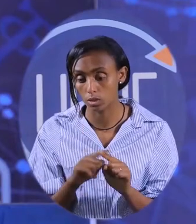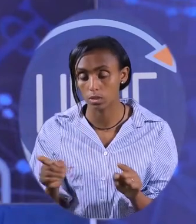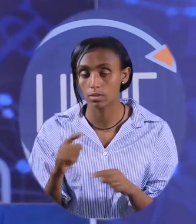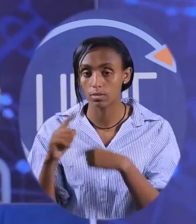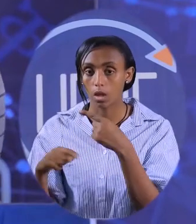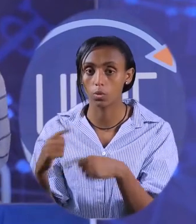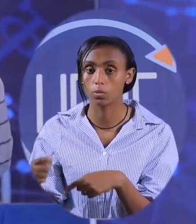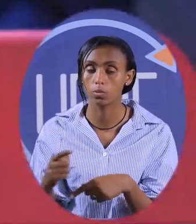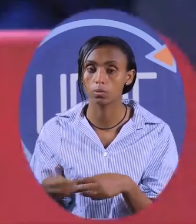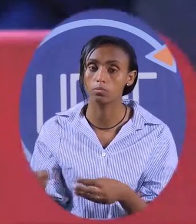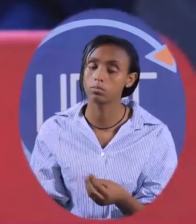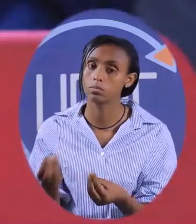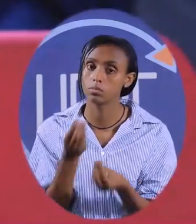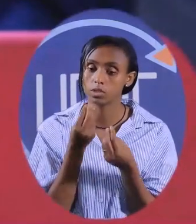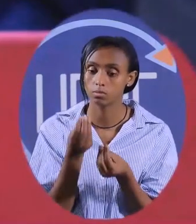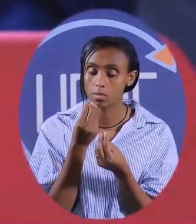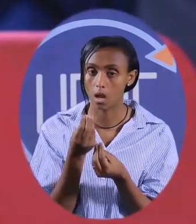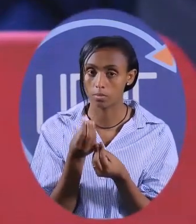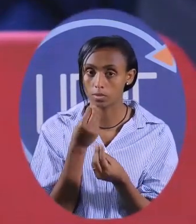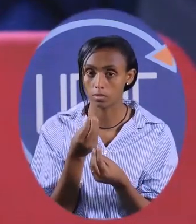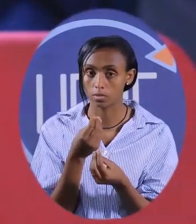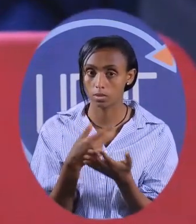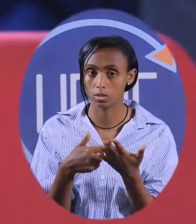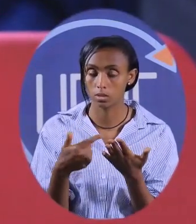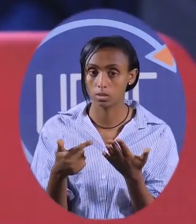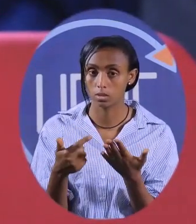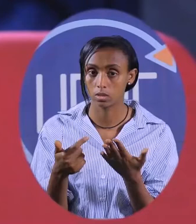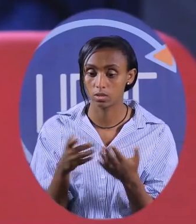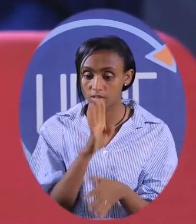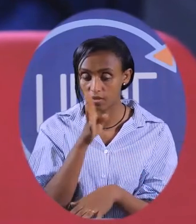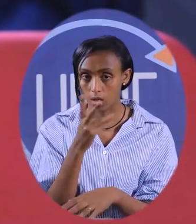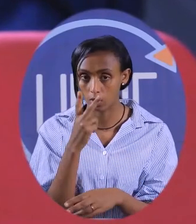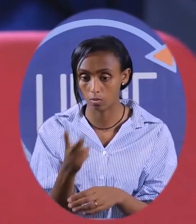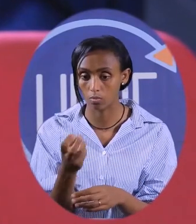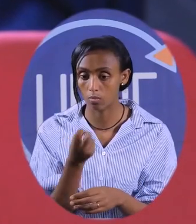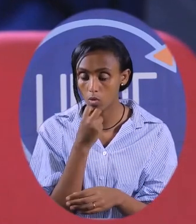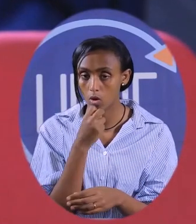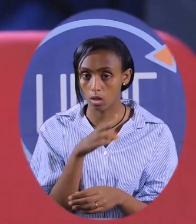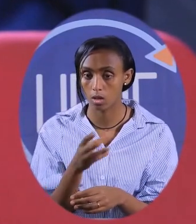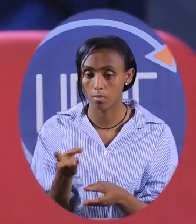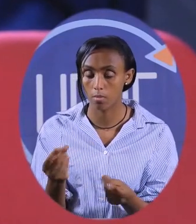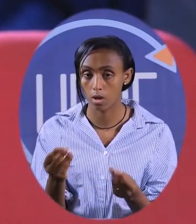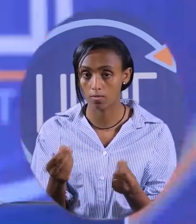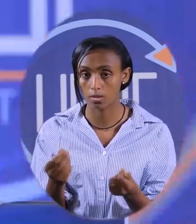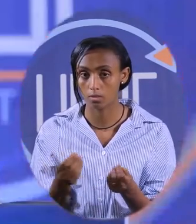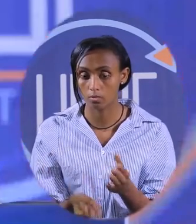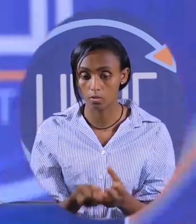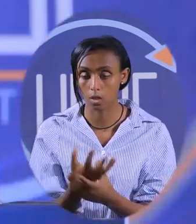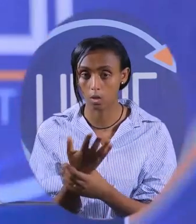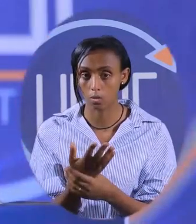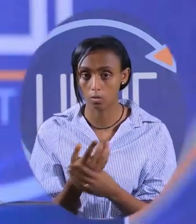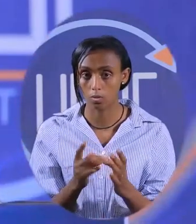ስትሄዱ ምግብ የሚበላ ምግብ እንደ ተአምር እኛ እኮ እንደ ፈጠራ አይተነዋል። በውሃና በአፈርና በእንትን የሚበቅለውን